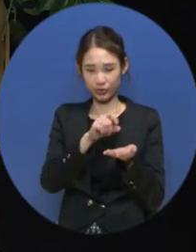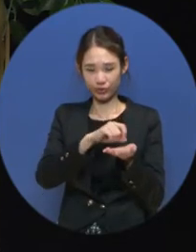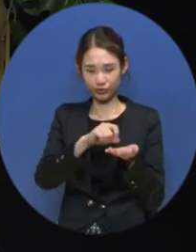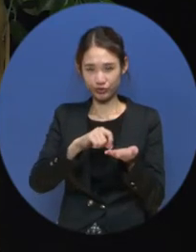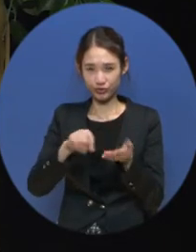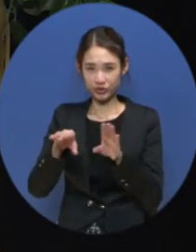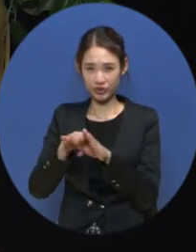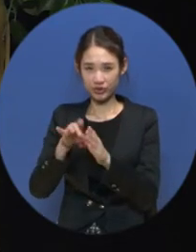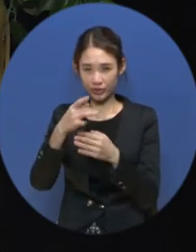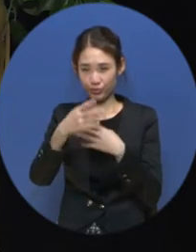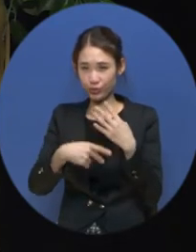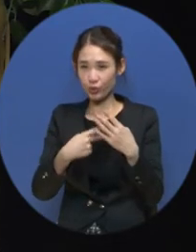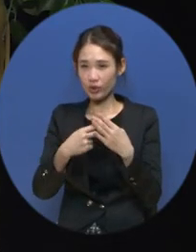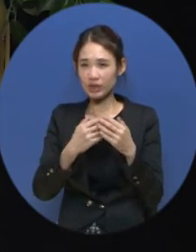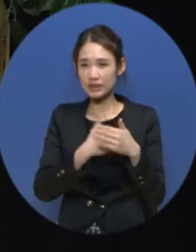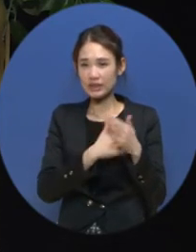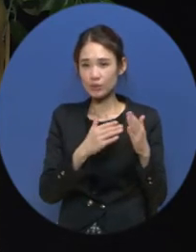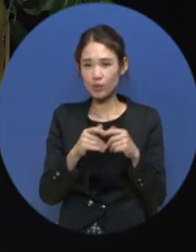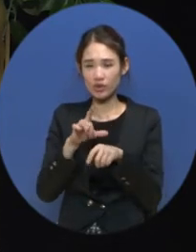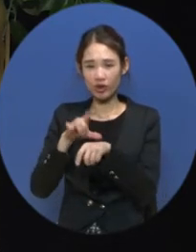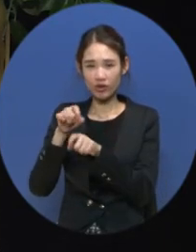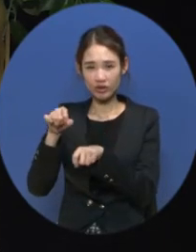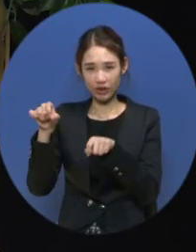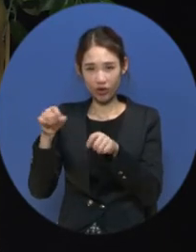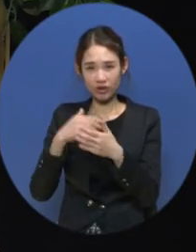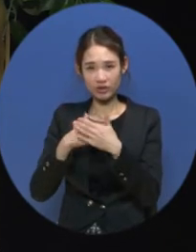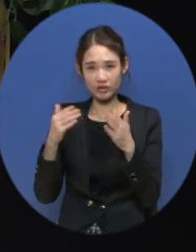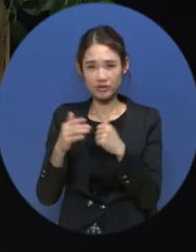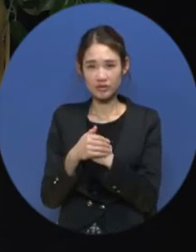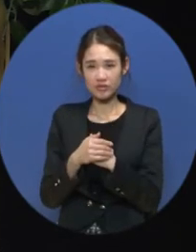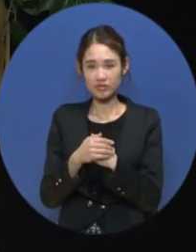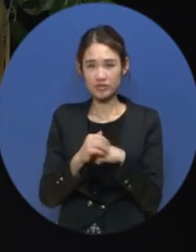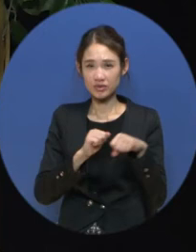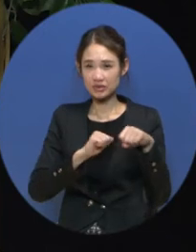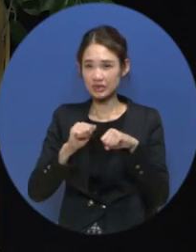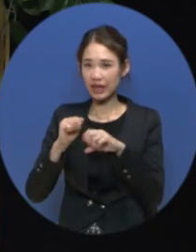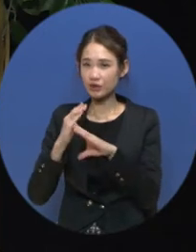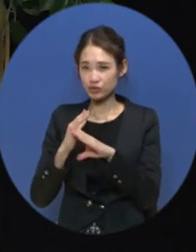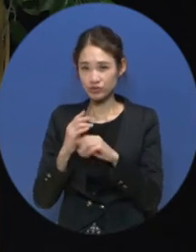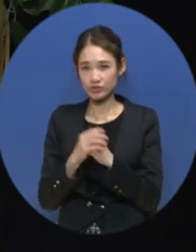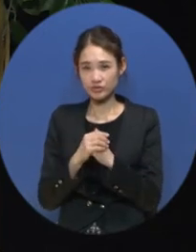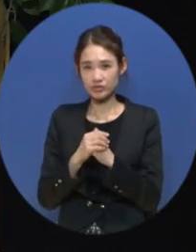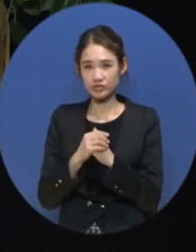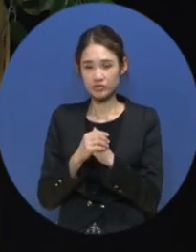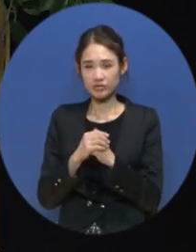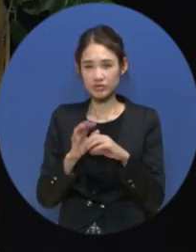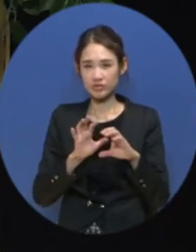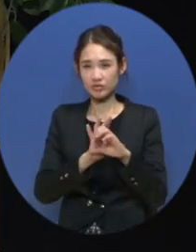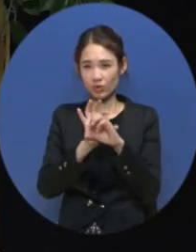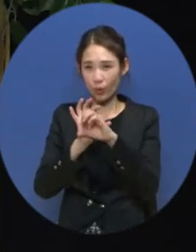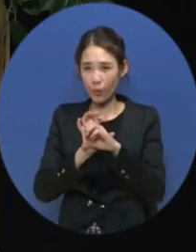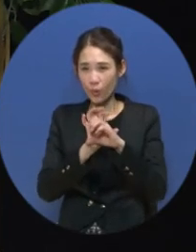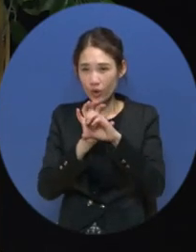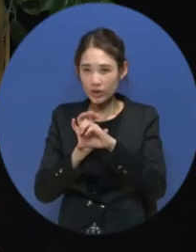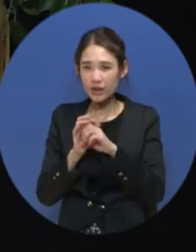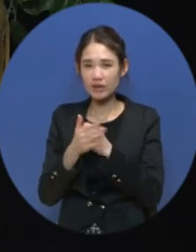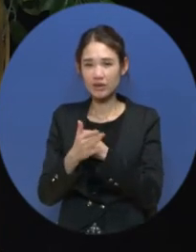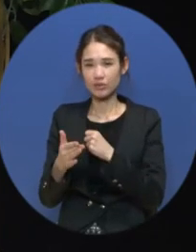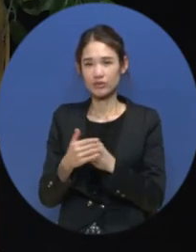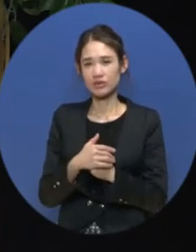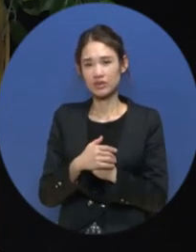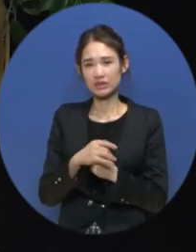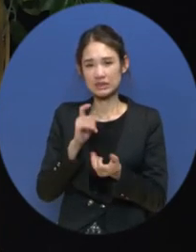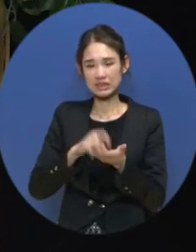하면서 네. 기본반하고 연장반하고 나와서 네. 지금 시행을 하고 있어요. 지금 이제 코로나 때문에